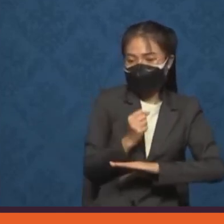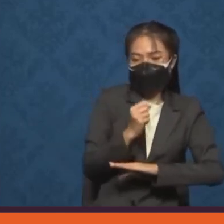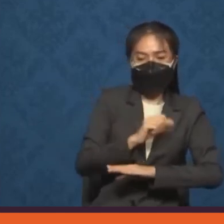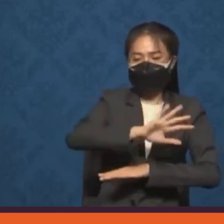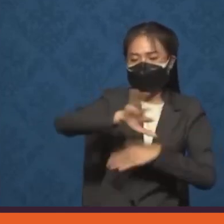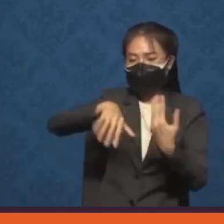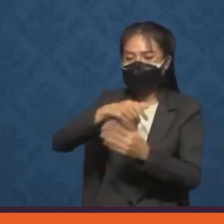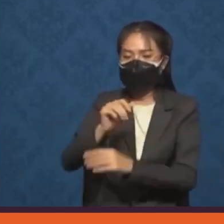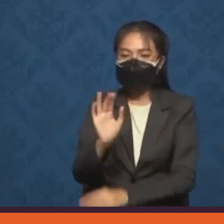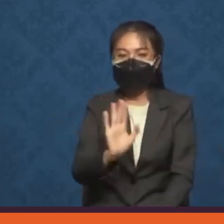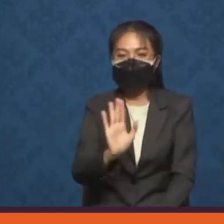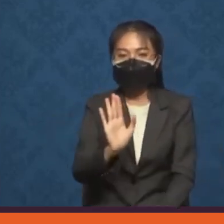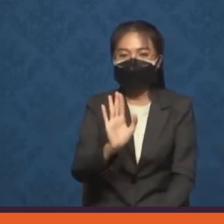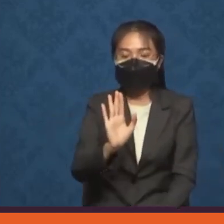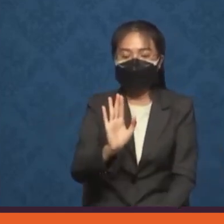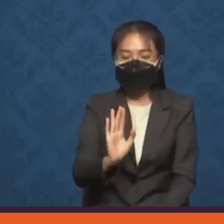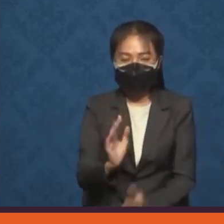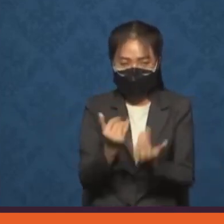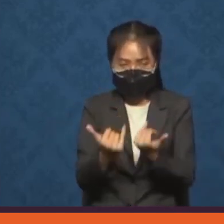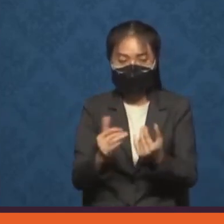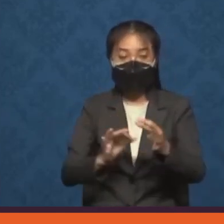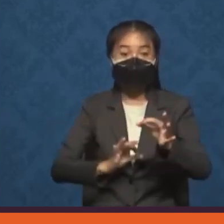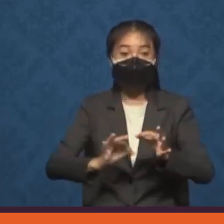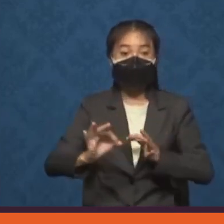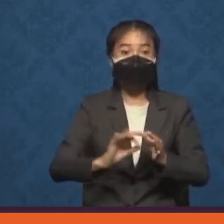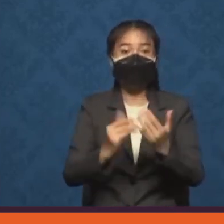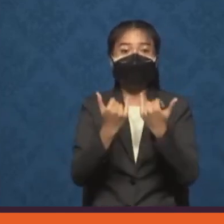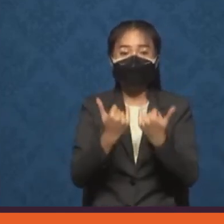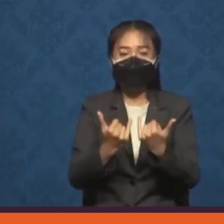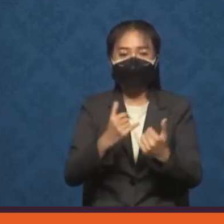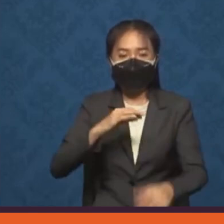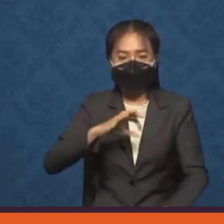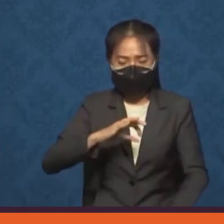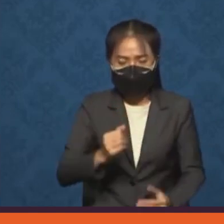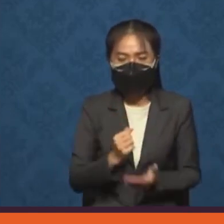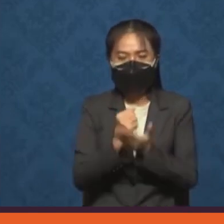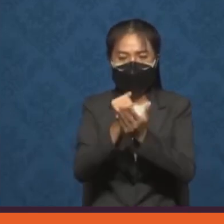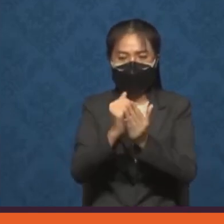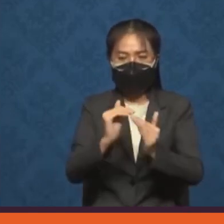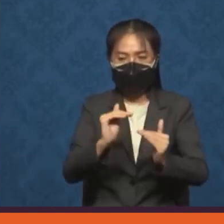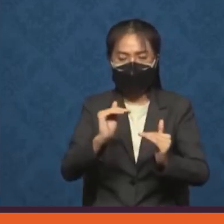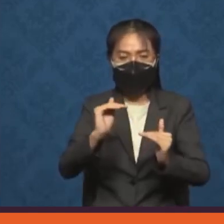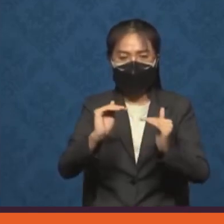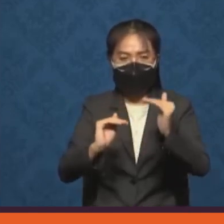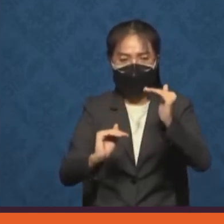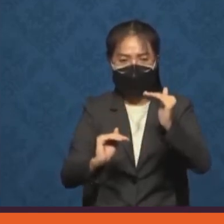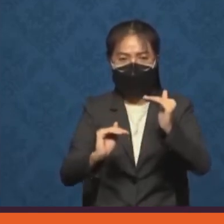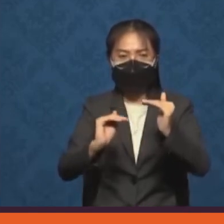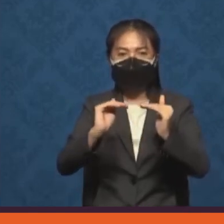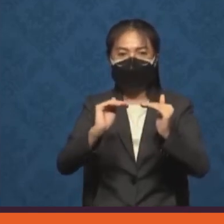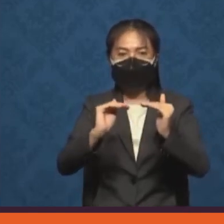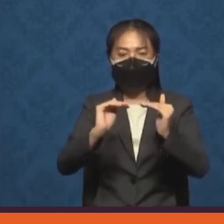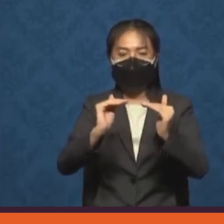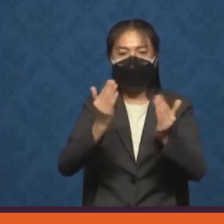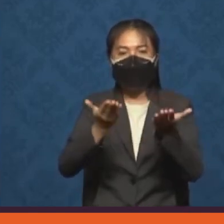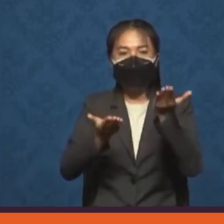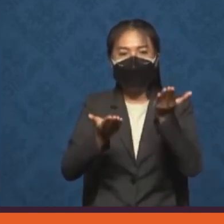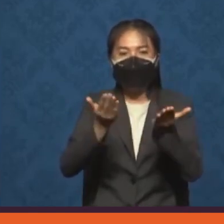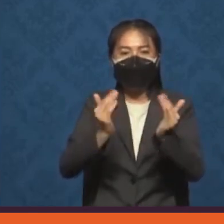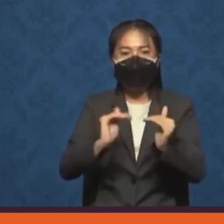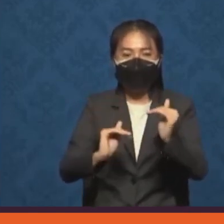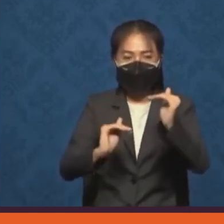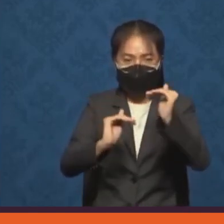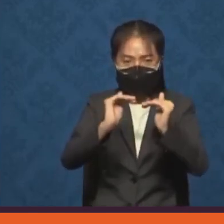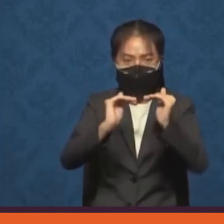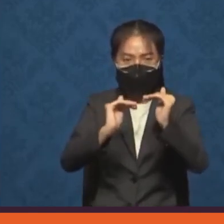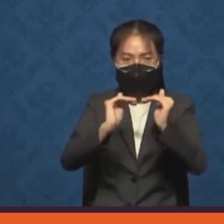ะครับเพราะฉะนั้นยืนยันว่าตรงเนี้ยมันจะทำให้เกิดดุลยภาพกันไม่มีใครยึดศาลรัฐธรรมนูญและองค์กรอิสระได้พร้อมกันนั้นก็มีความชอบธรรม